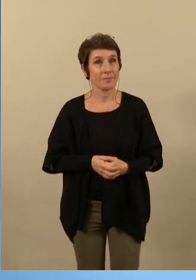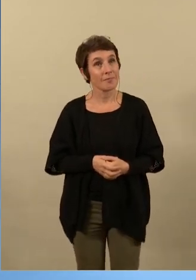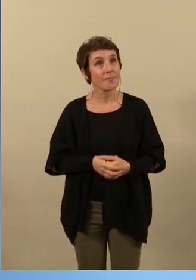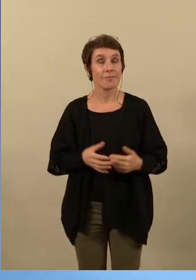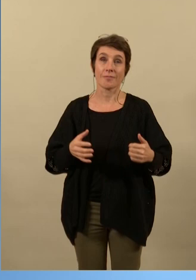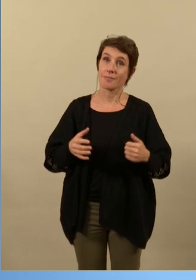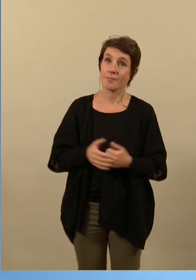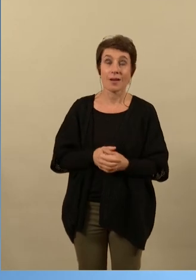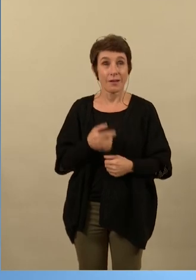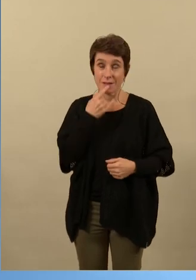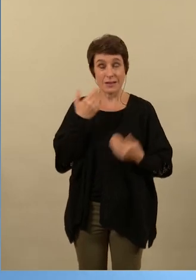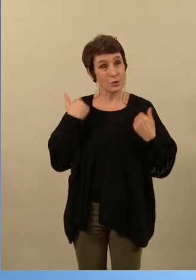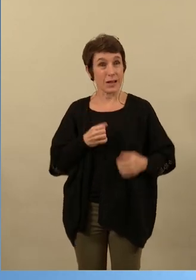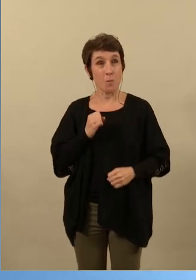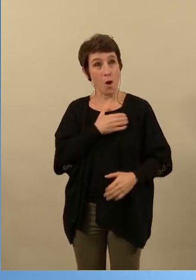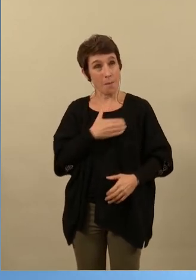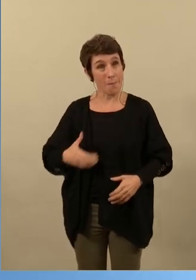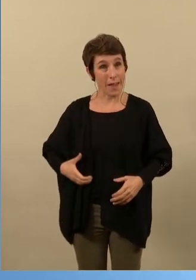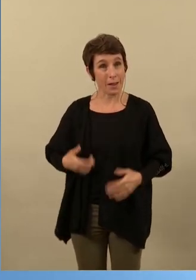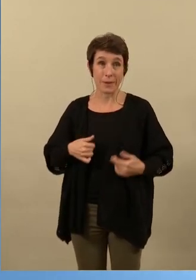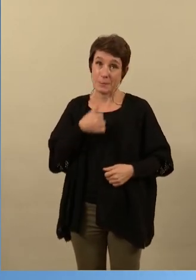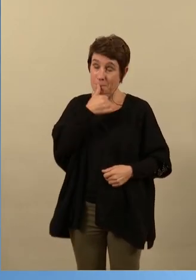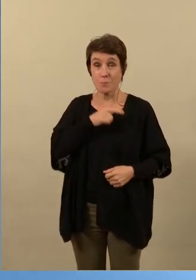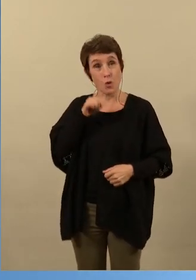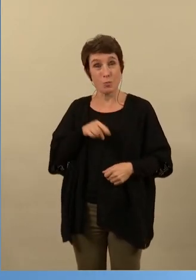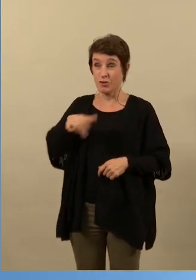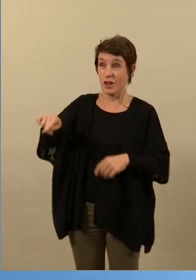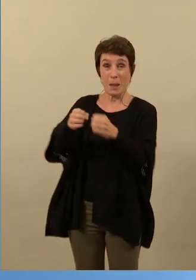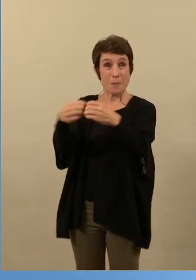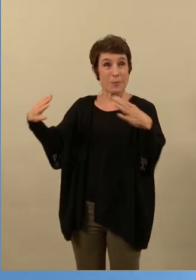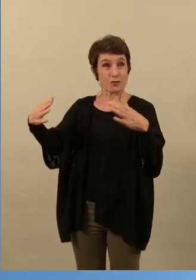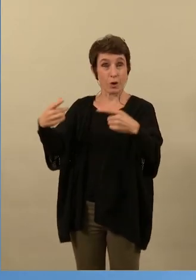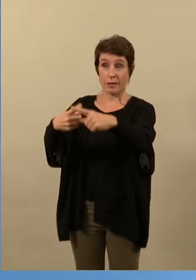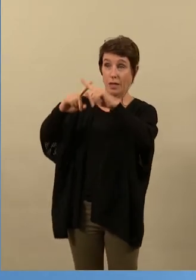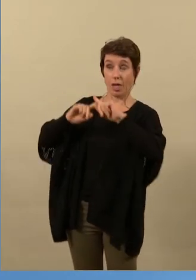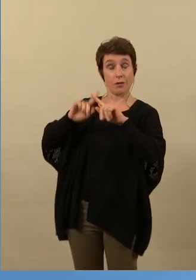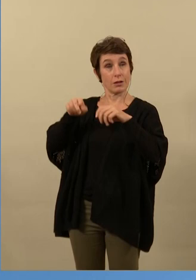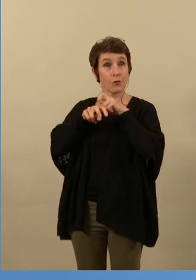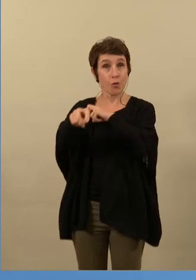manger plutôt que prévu ta prre ad te soutenit une botte de marfal